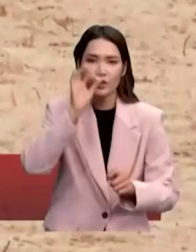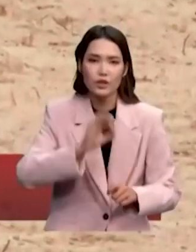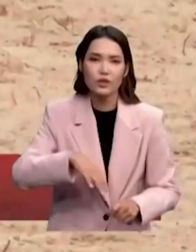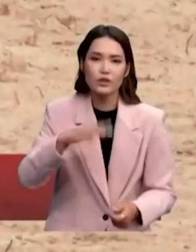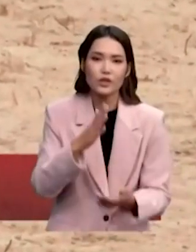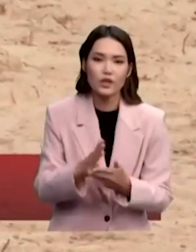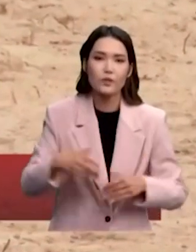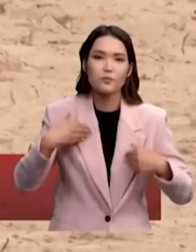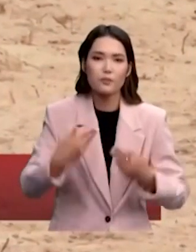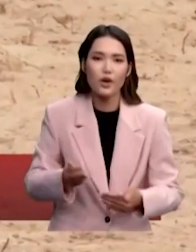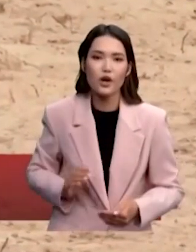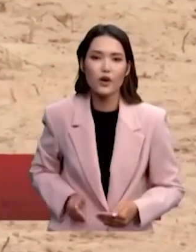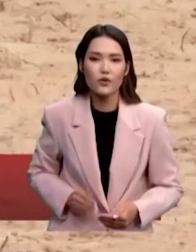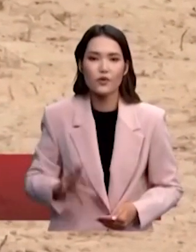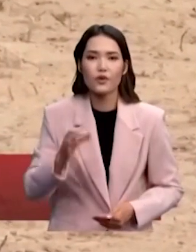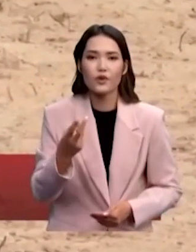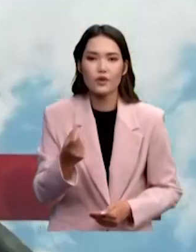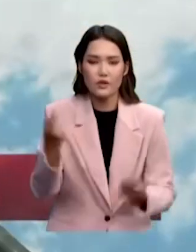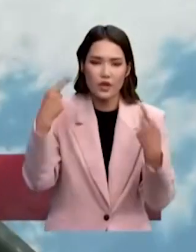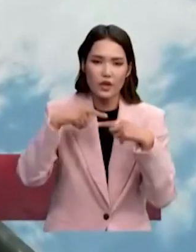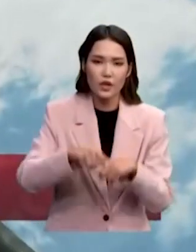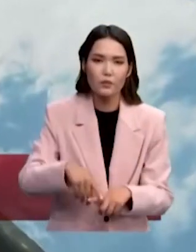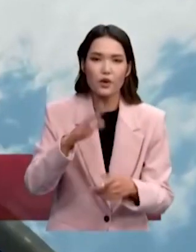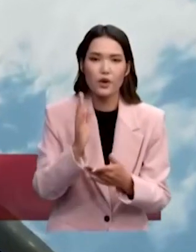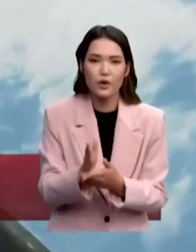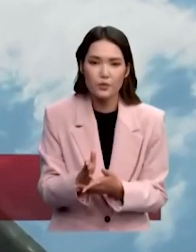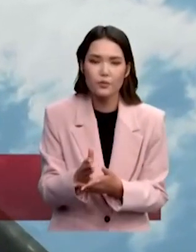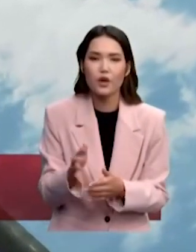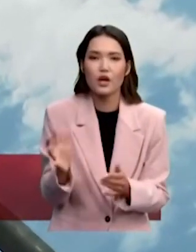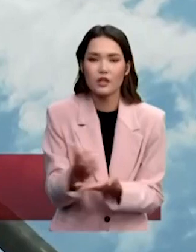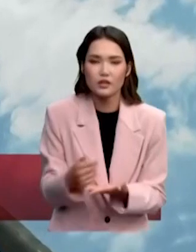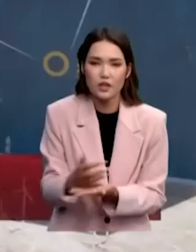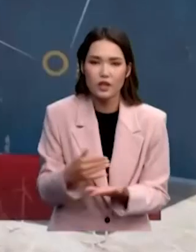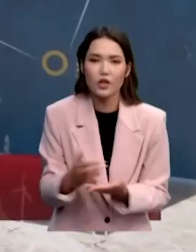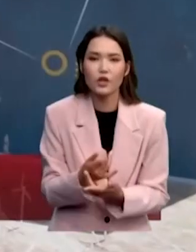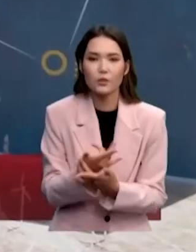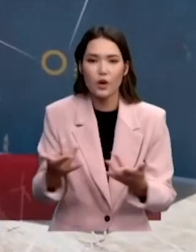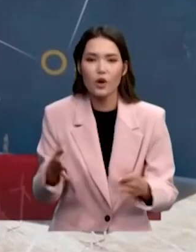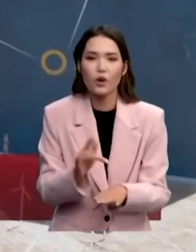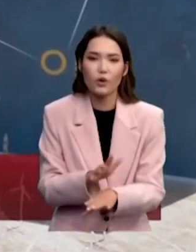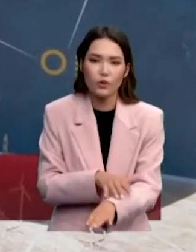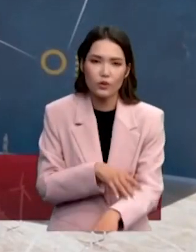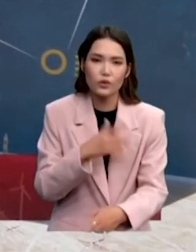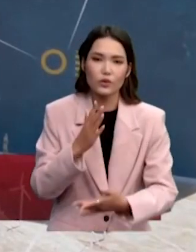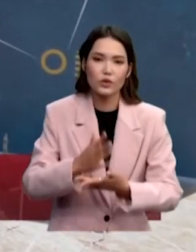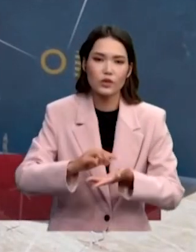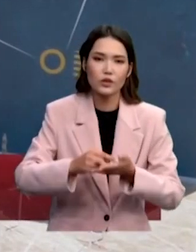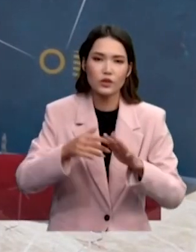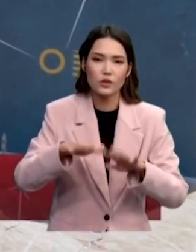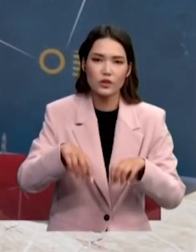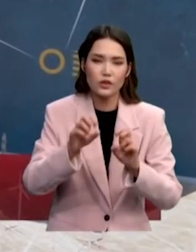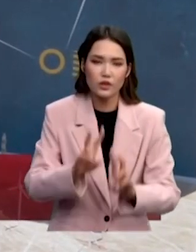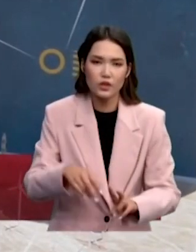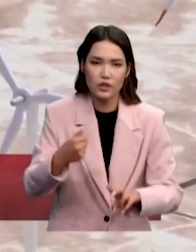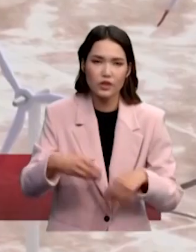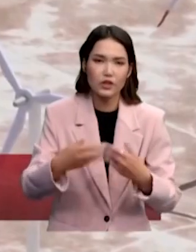представителей компании, во всем мире подобные проекты тоже только разрабатываются. Инициаторы до сих пор в поисках инвестиций. Столь